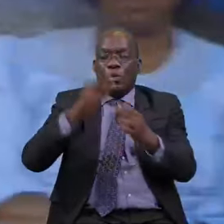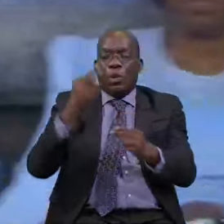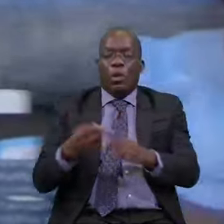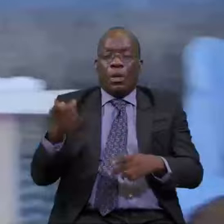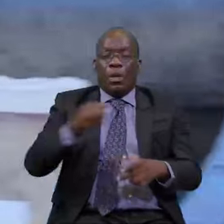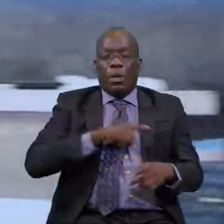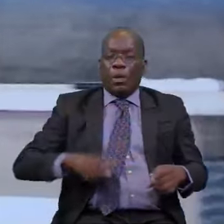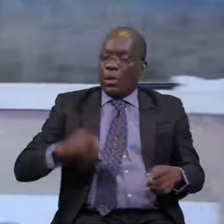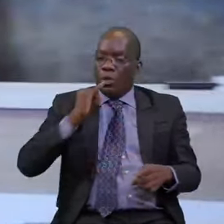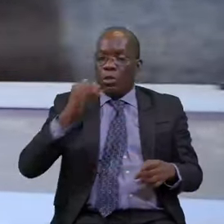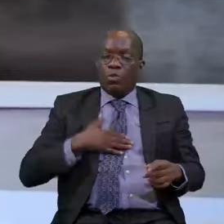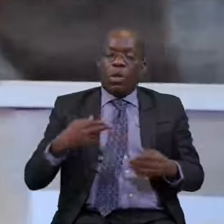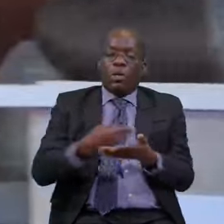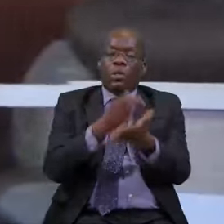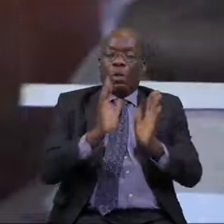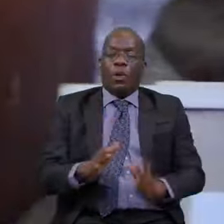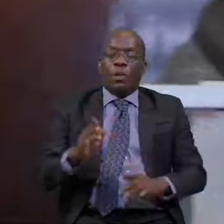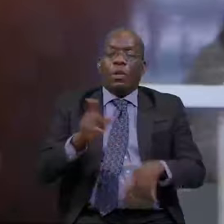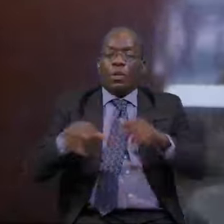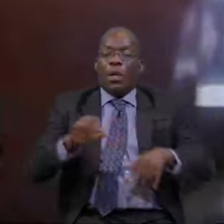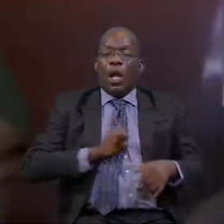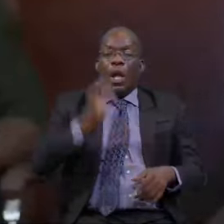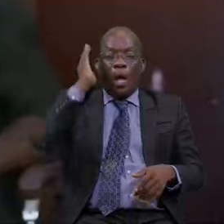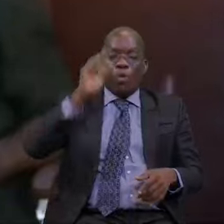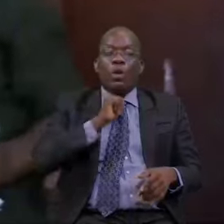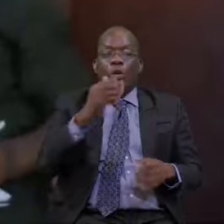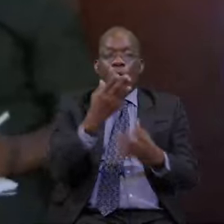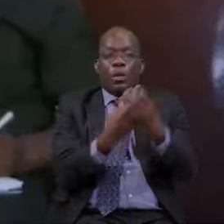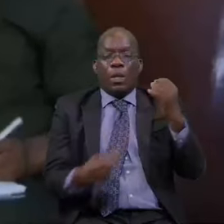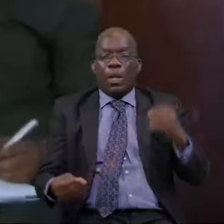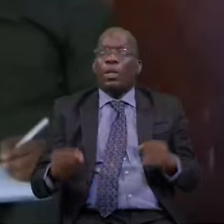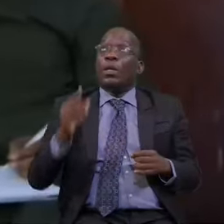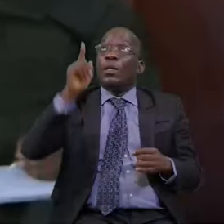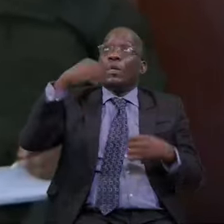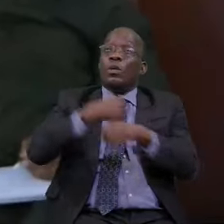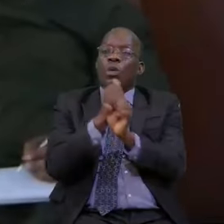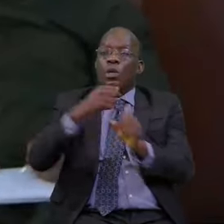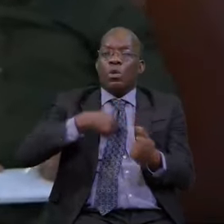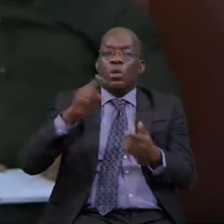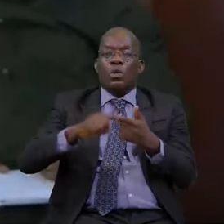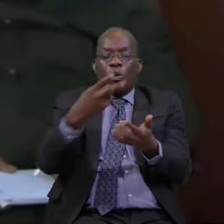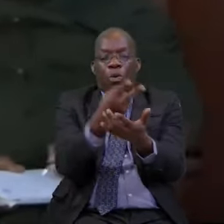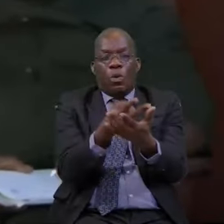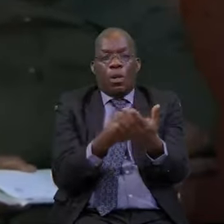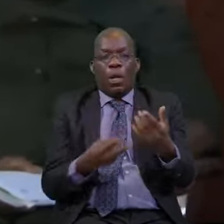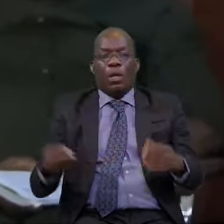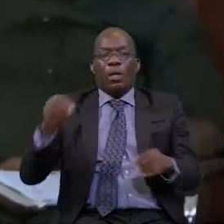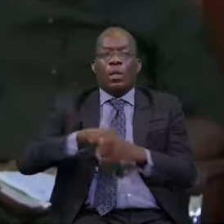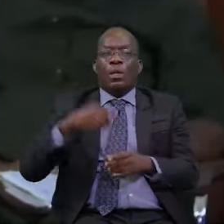L'Éternel est mon berger. Je ne manquerai de rien. Il me fait reposer dans de verts